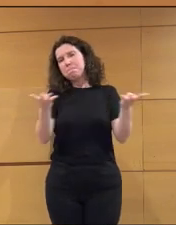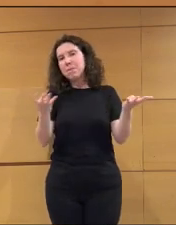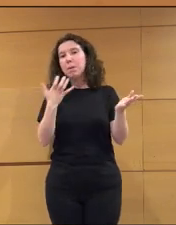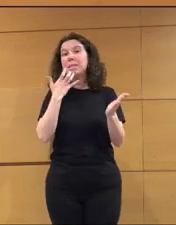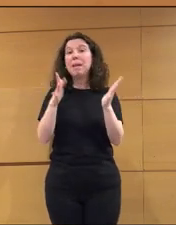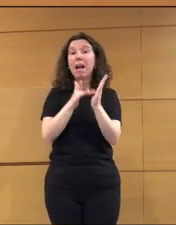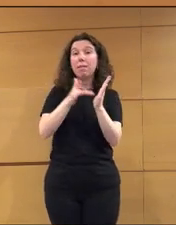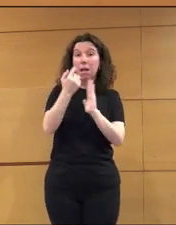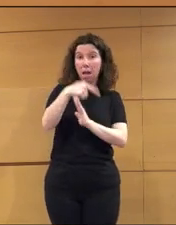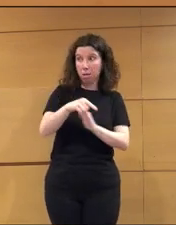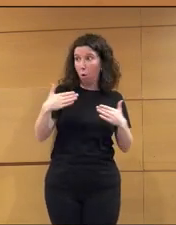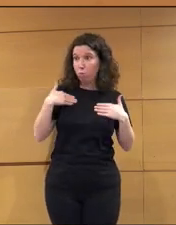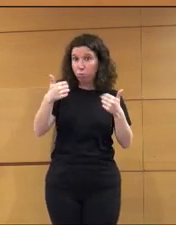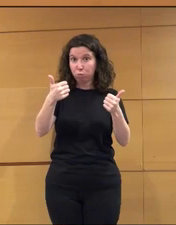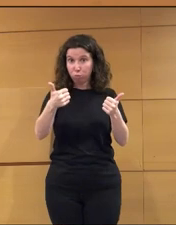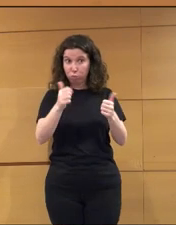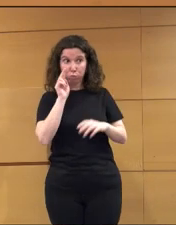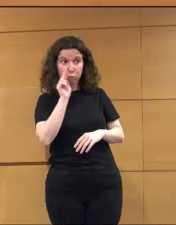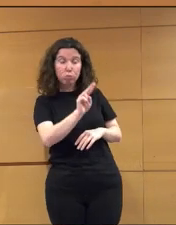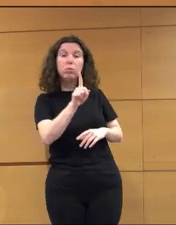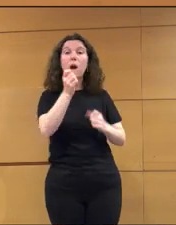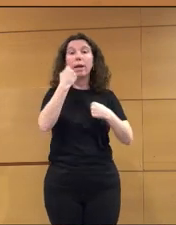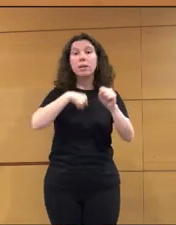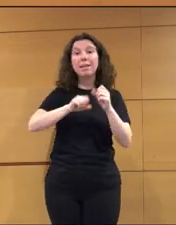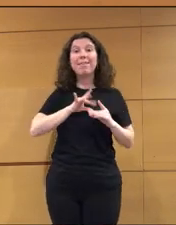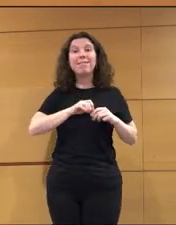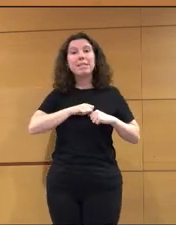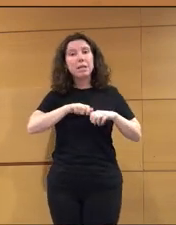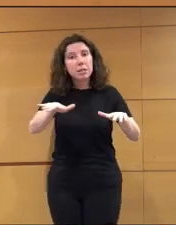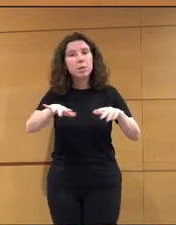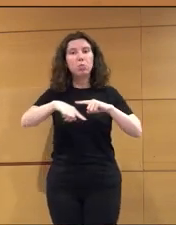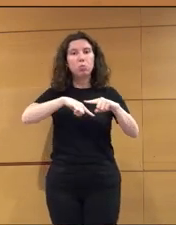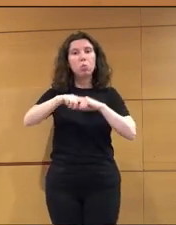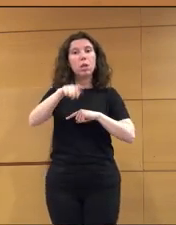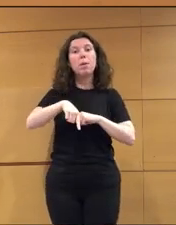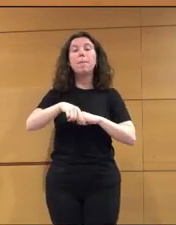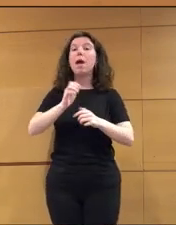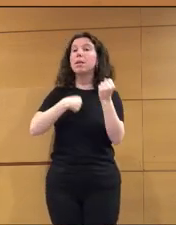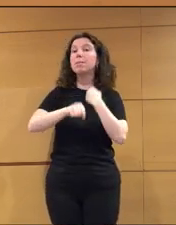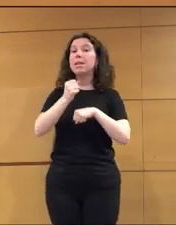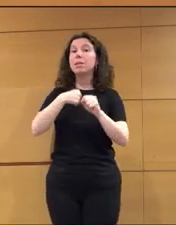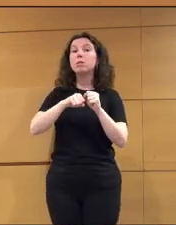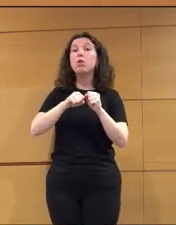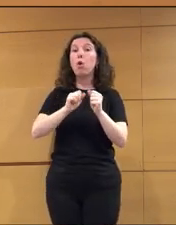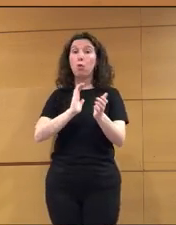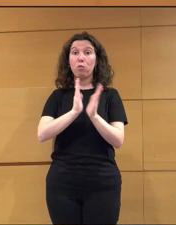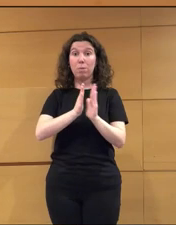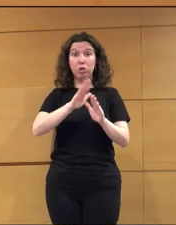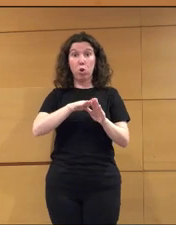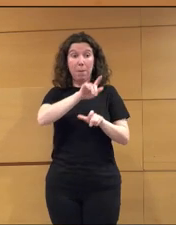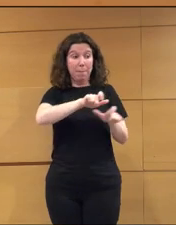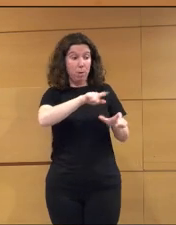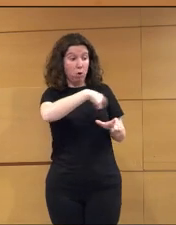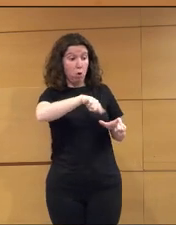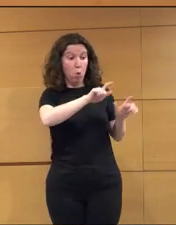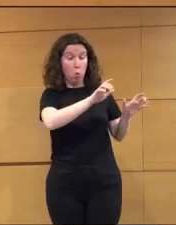consultar, fem activitats de sensibilització, fem activitats de formació pels membres del grup i també activitats de